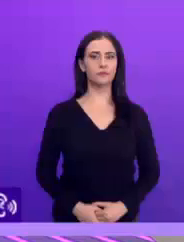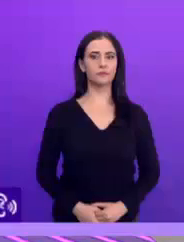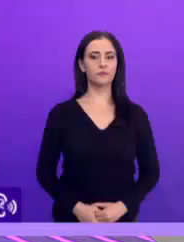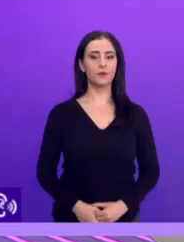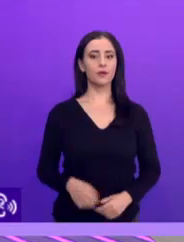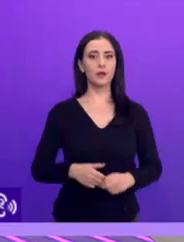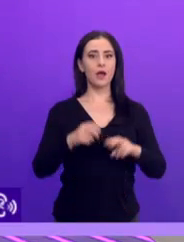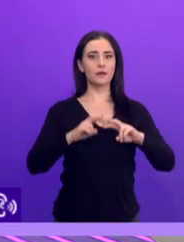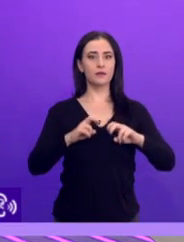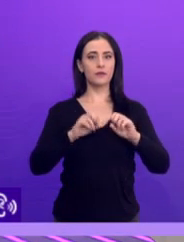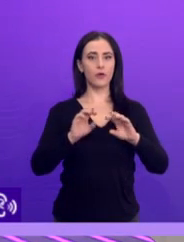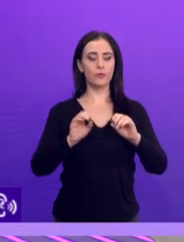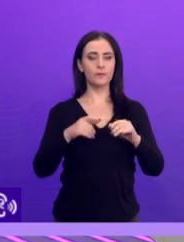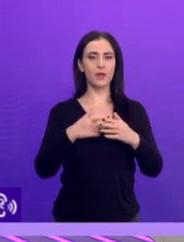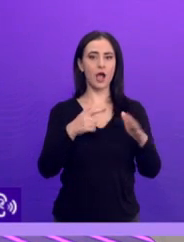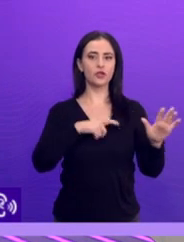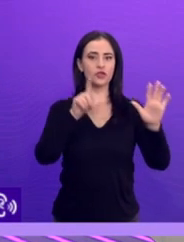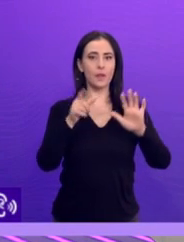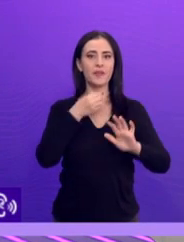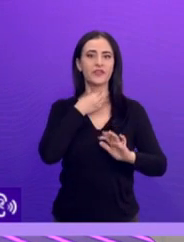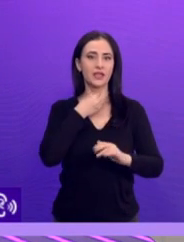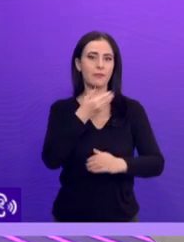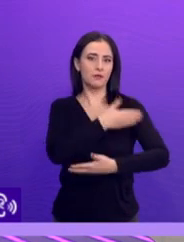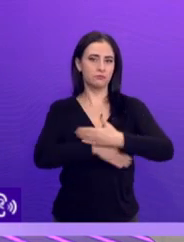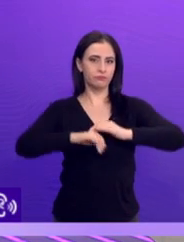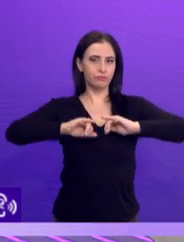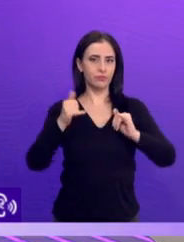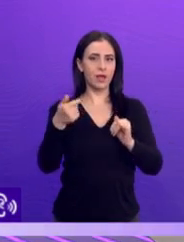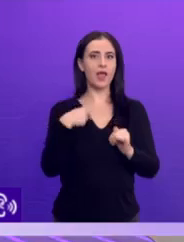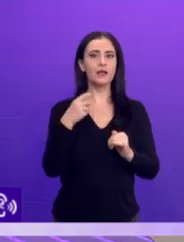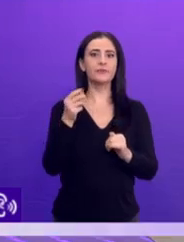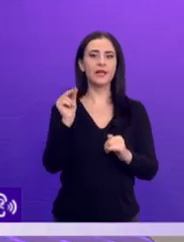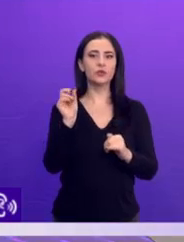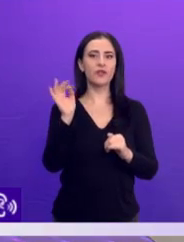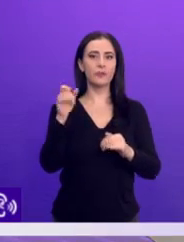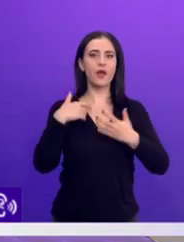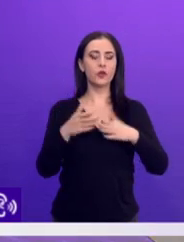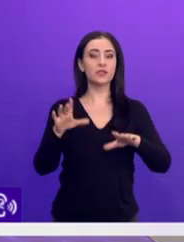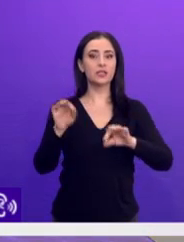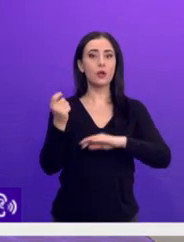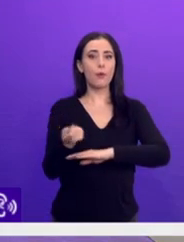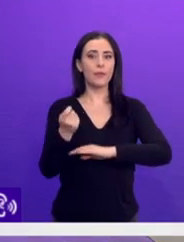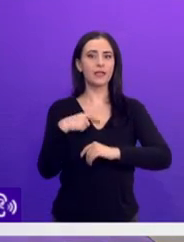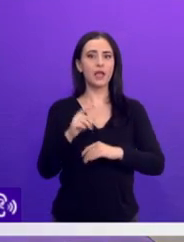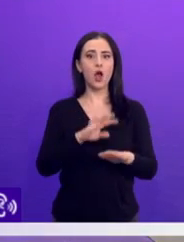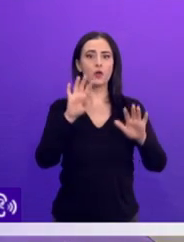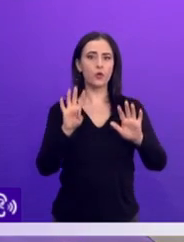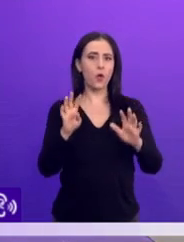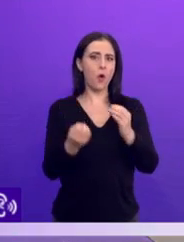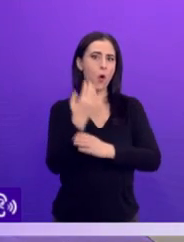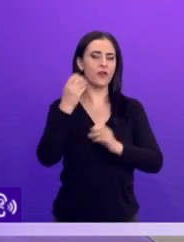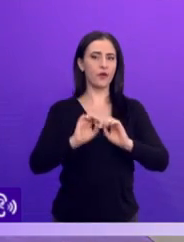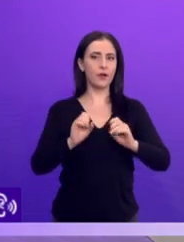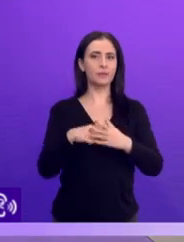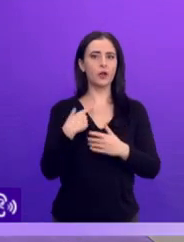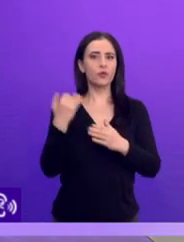Și începem cu informația momentului. A șaptea victimă a tragediei de la pensiunea Ferma Dacilor a fost găsită de pompieri. Este cea mai nouă